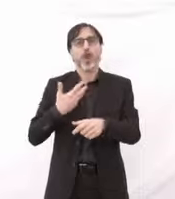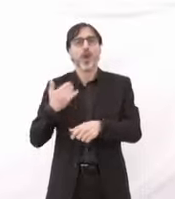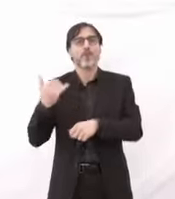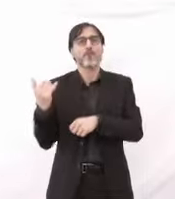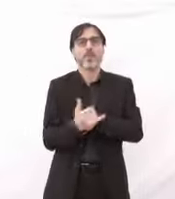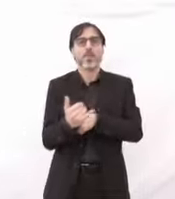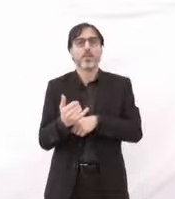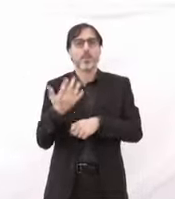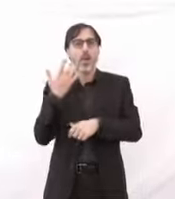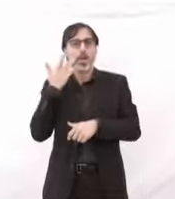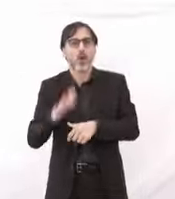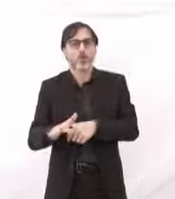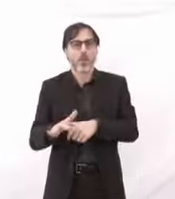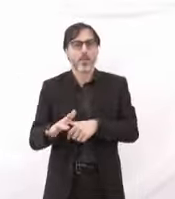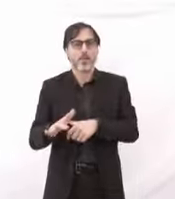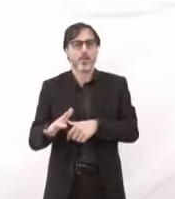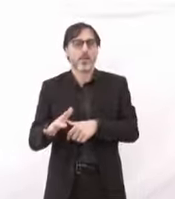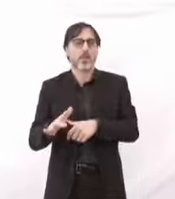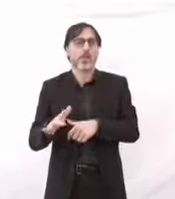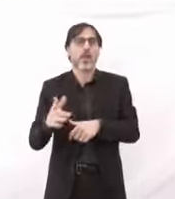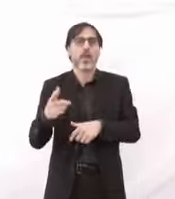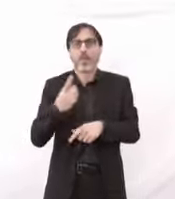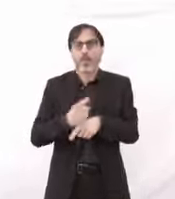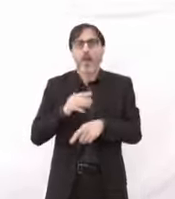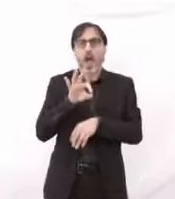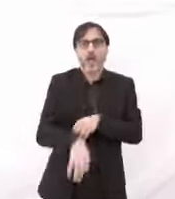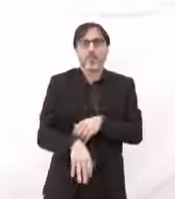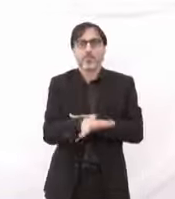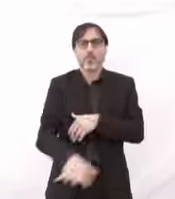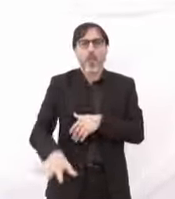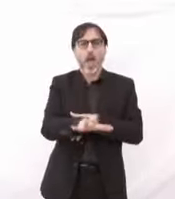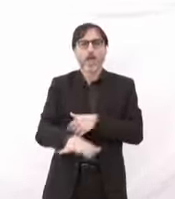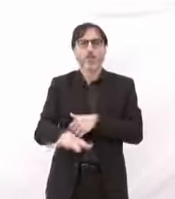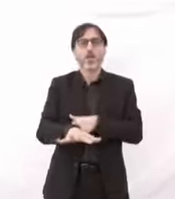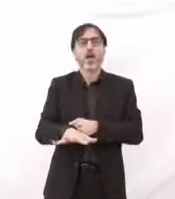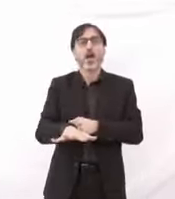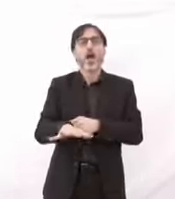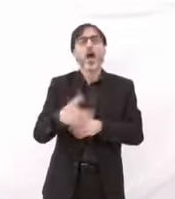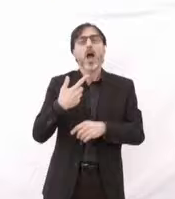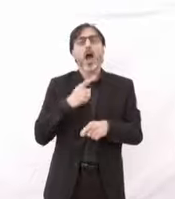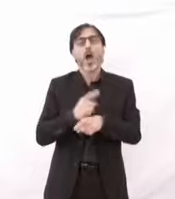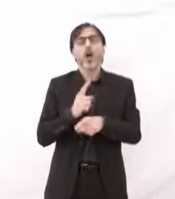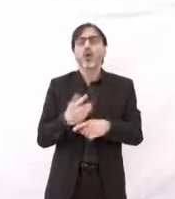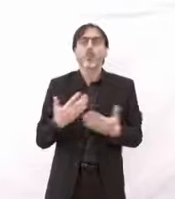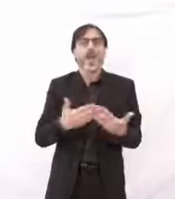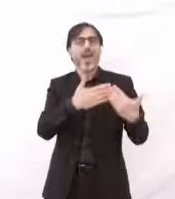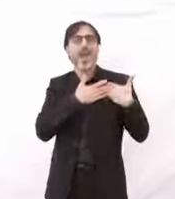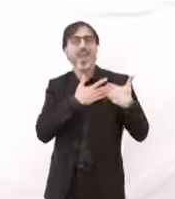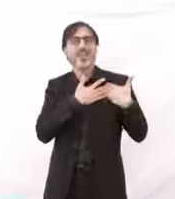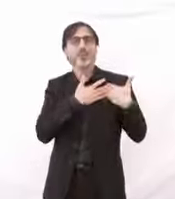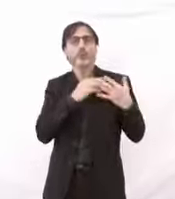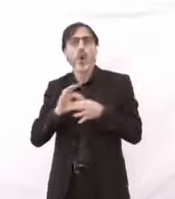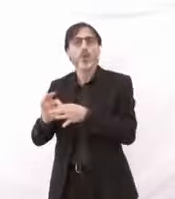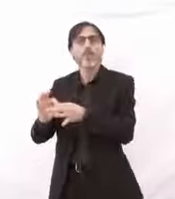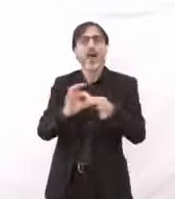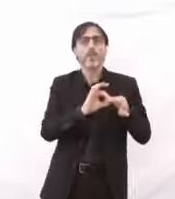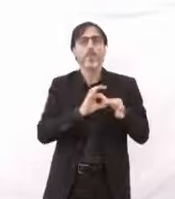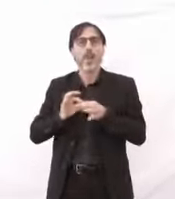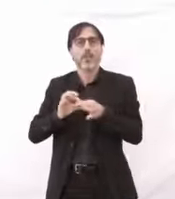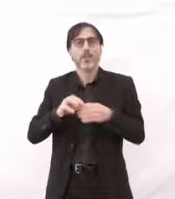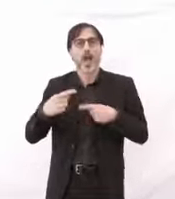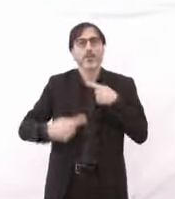innocenti a essere in piazza e quindi a generare una corresponsabilità